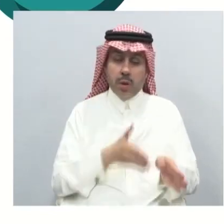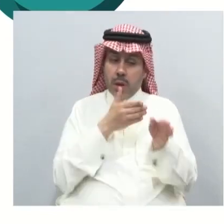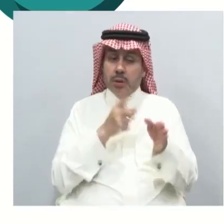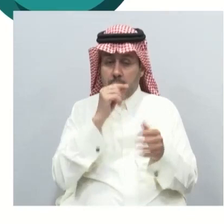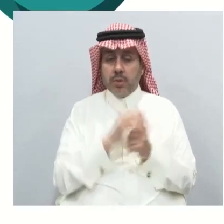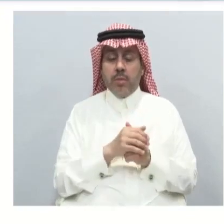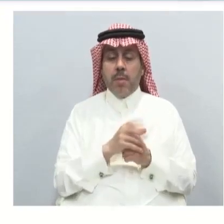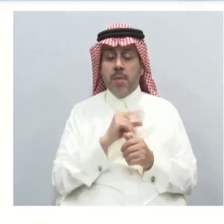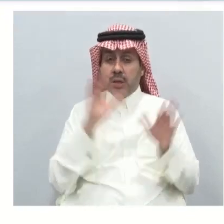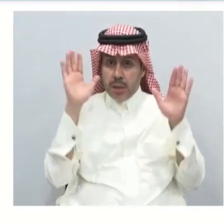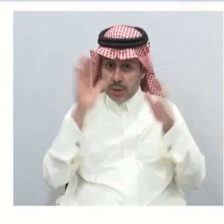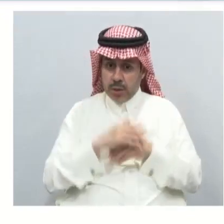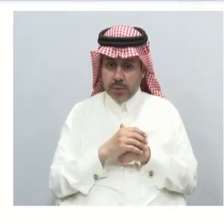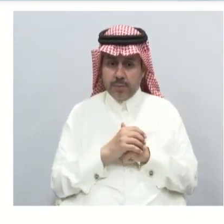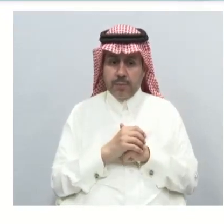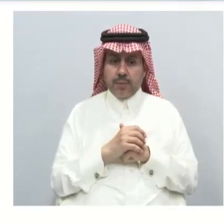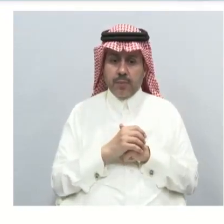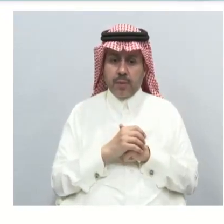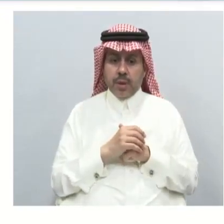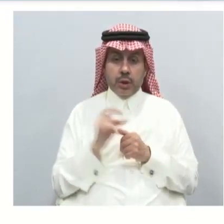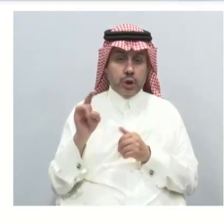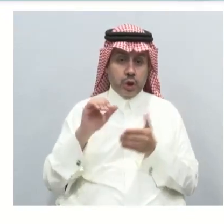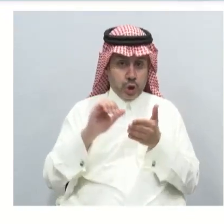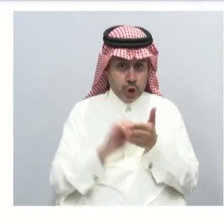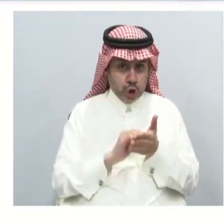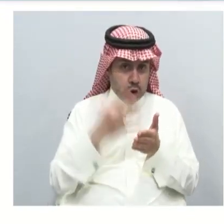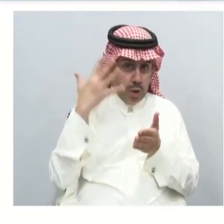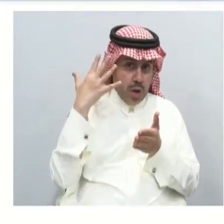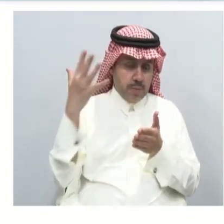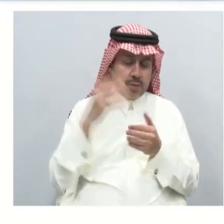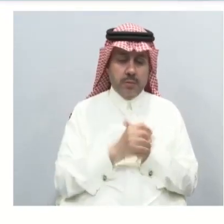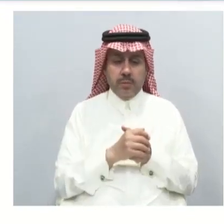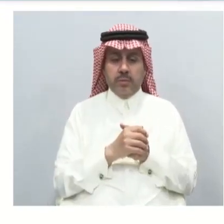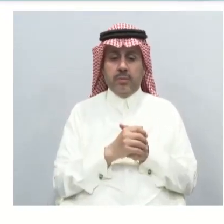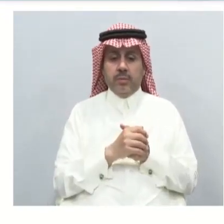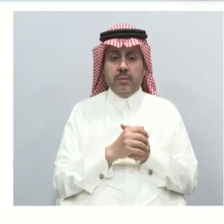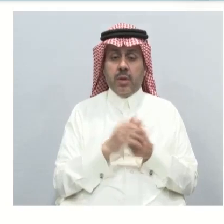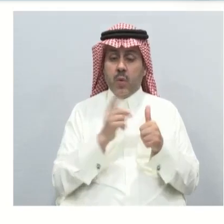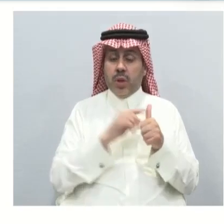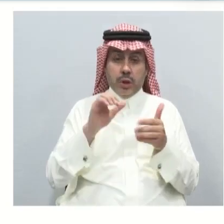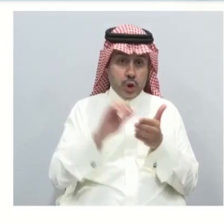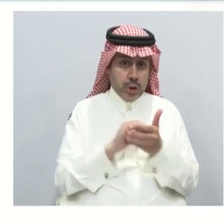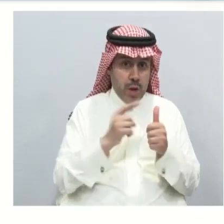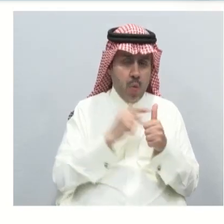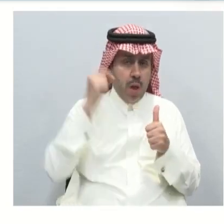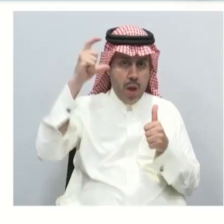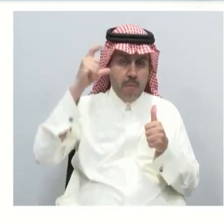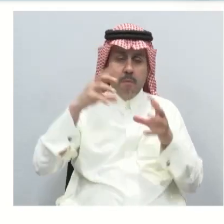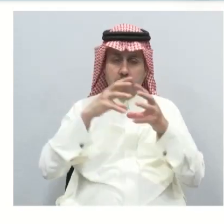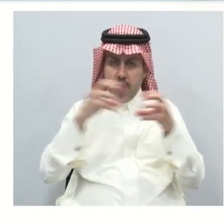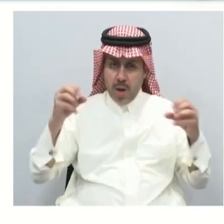تعالى باداء الصلاه الشرط الخامس من الشروط قلنا قبل قليل العلم